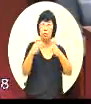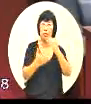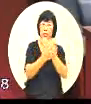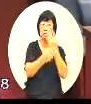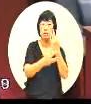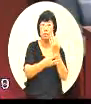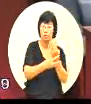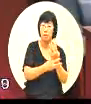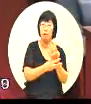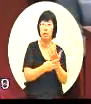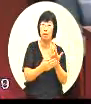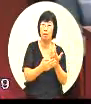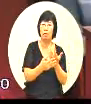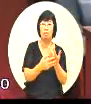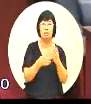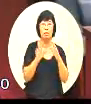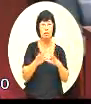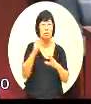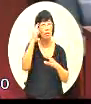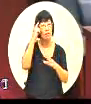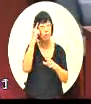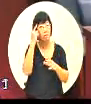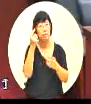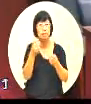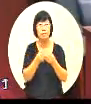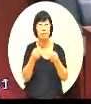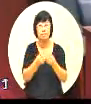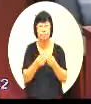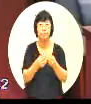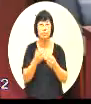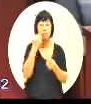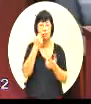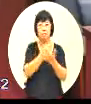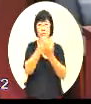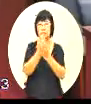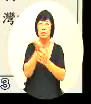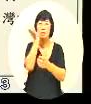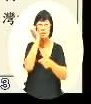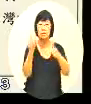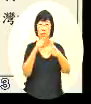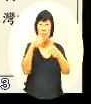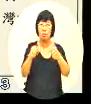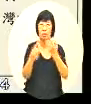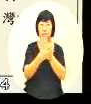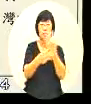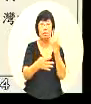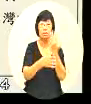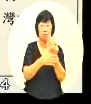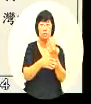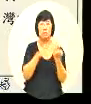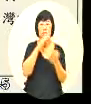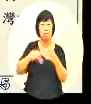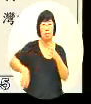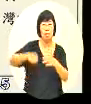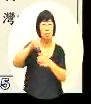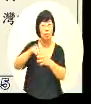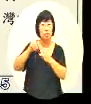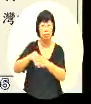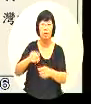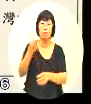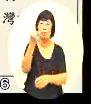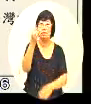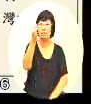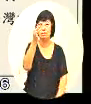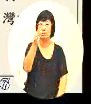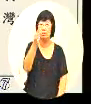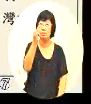何去何从啊？那为什么要提到？因为每一个石化产业的投资啊，可能都是好几百亿，甚至有的上